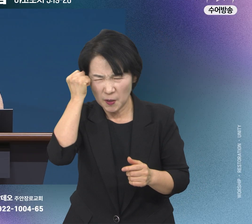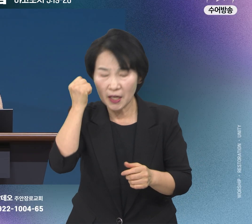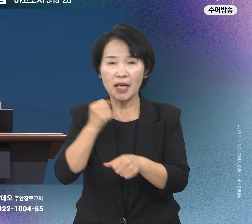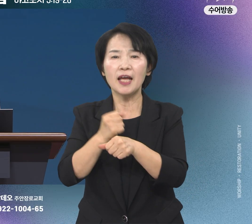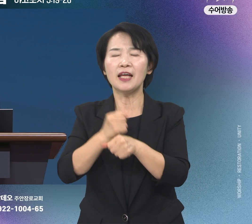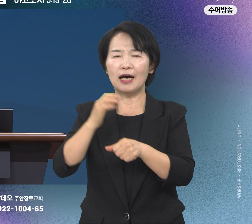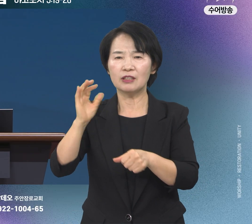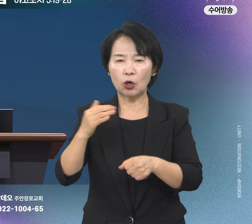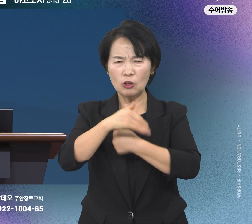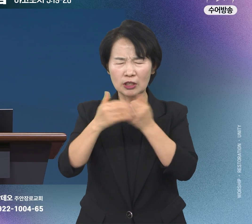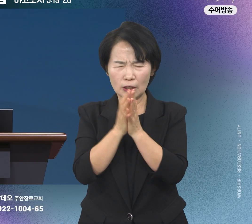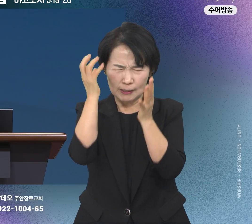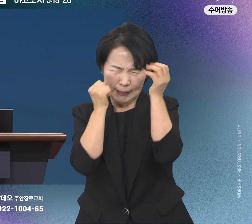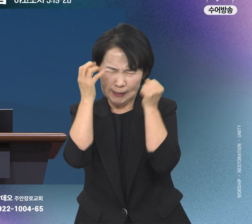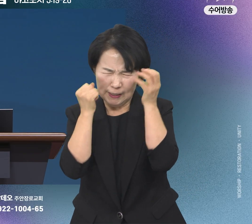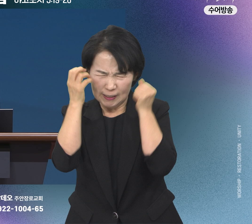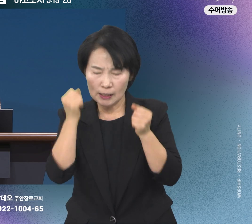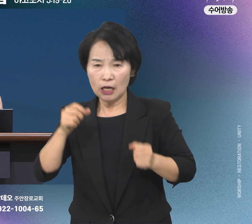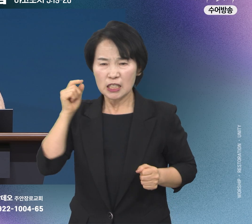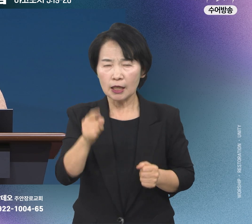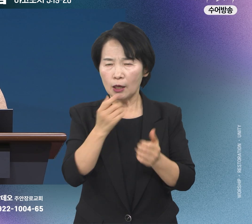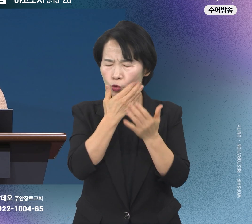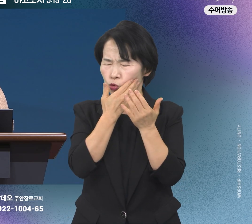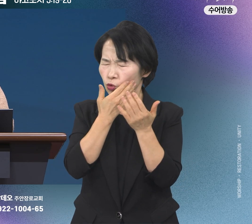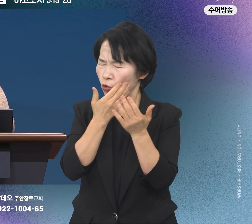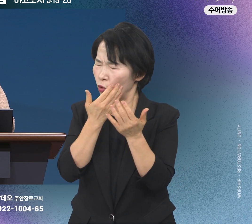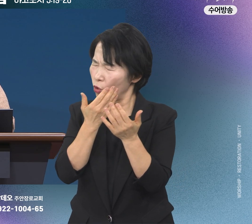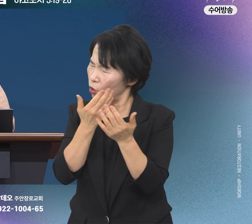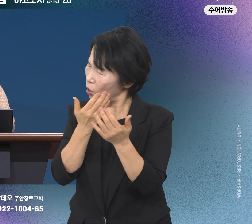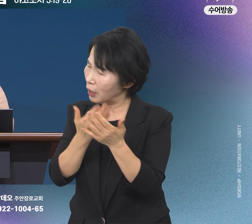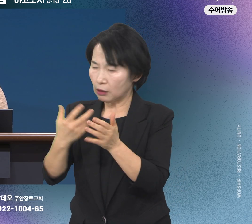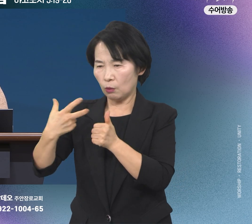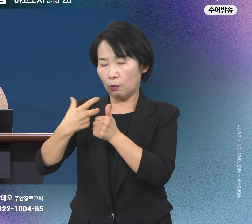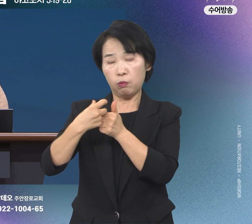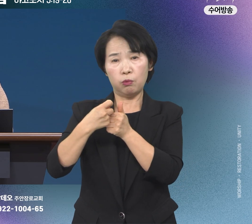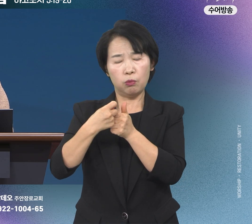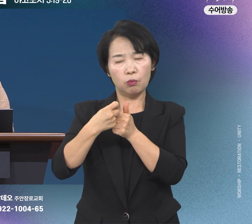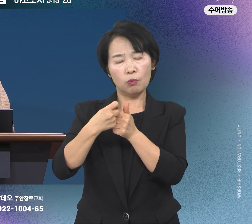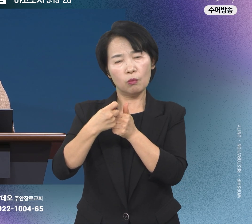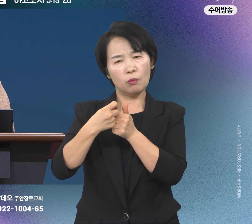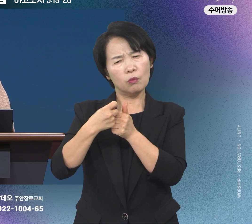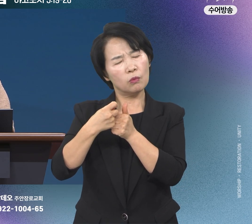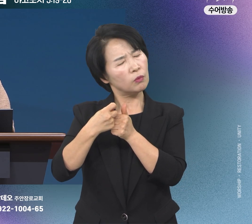성경 구절을 알아야 되는지 그게 중요한 것이 떠오르는데